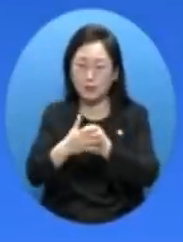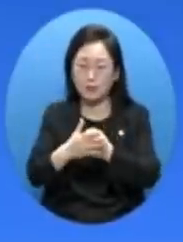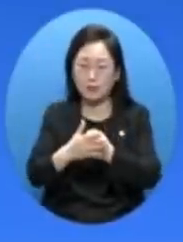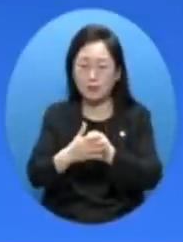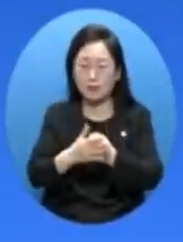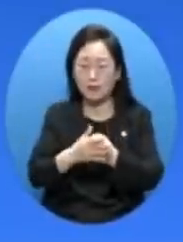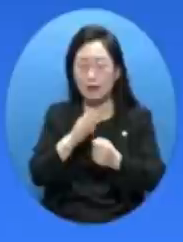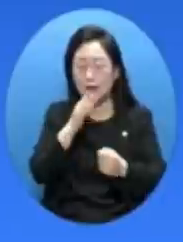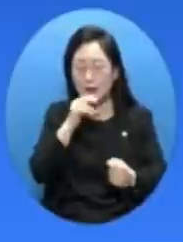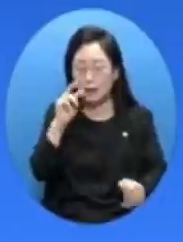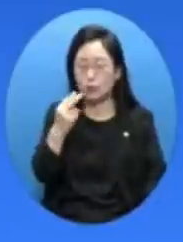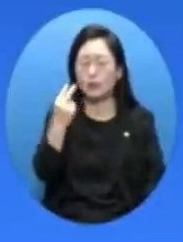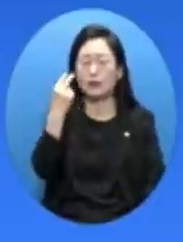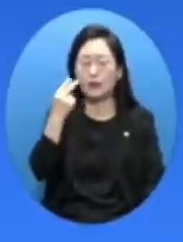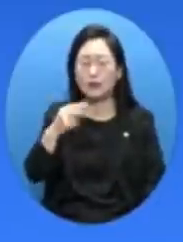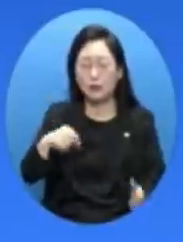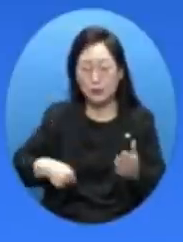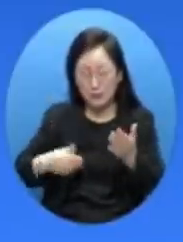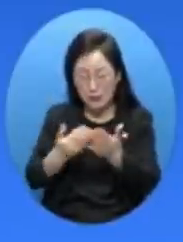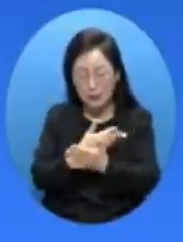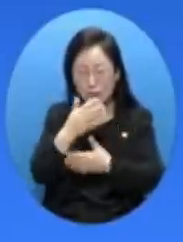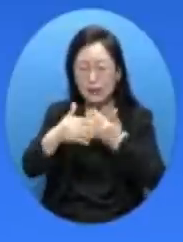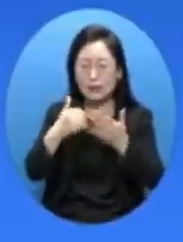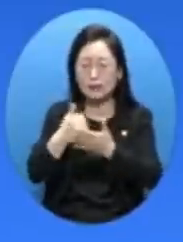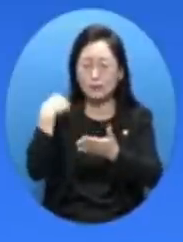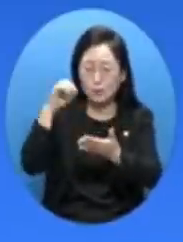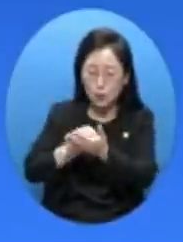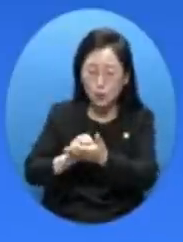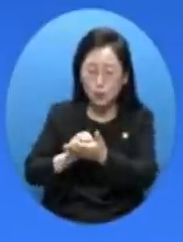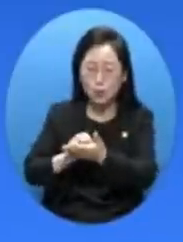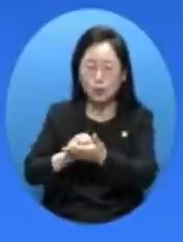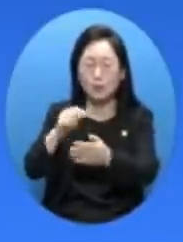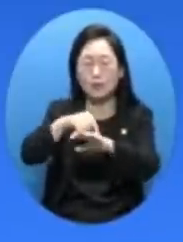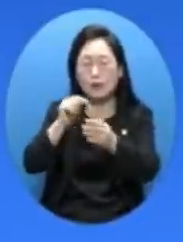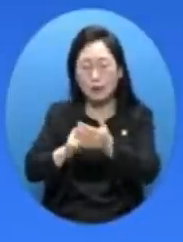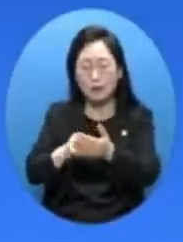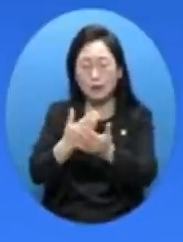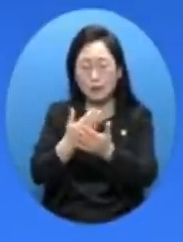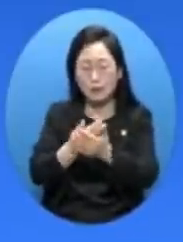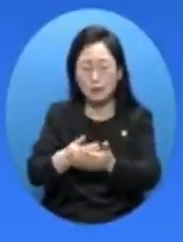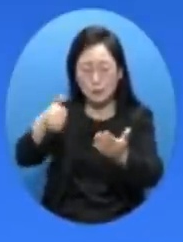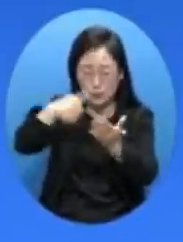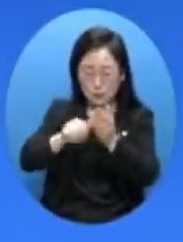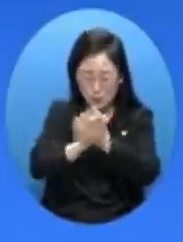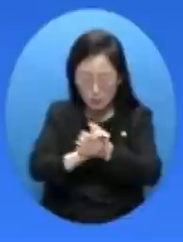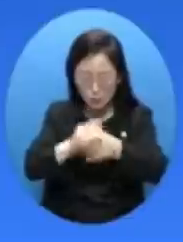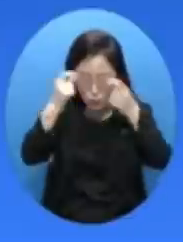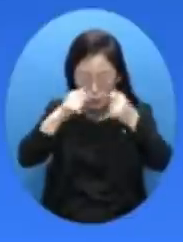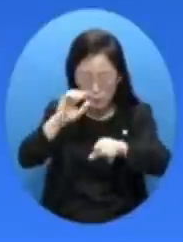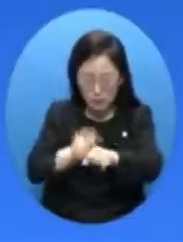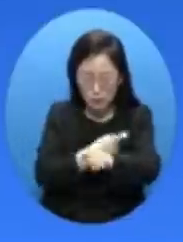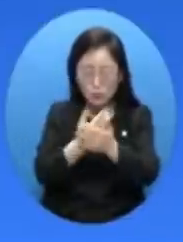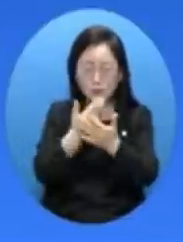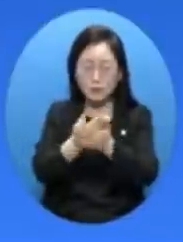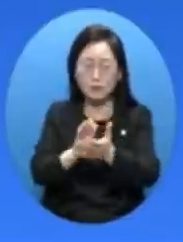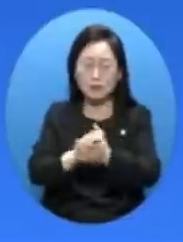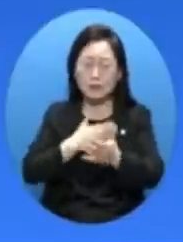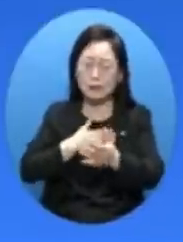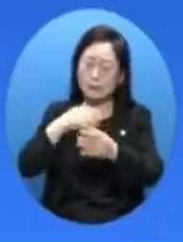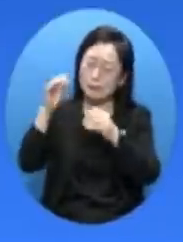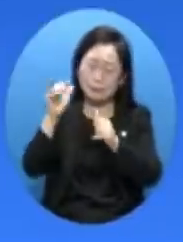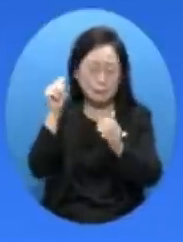돌아보면서 회개합니다. 주님 그때의 마음으로 돌아가게 하여 주시고 엎드려 기도만 하면 눈물이 나게 하여 주옵소서. 내가 많이